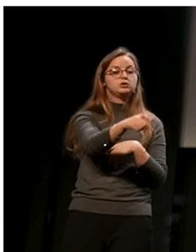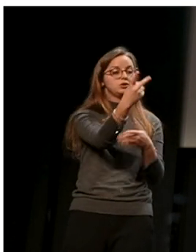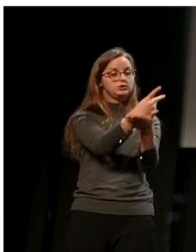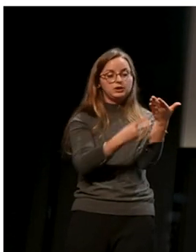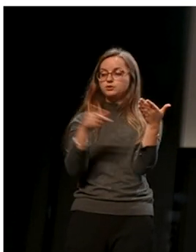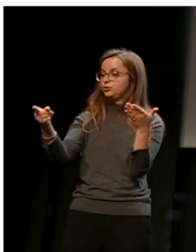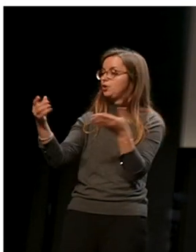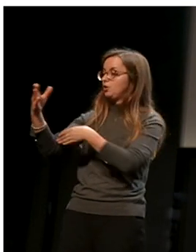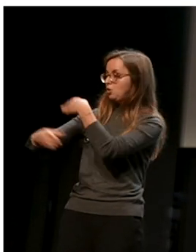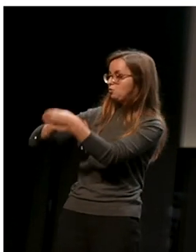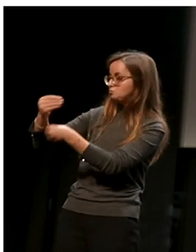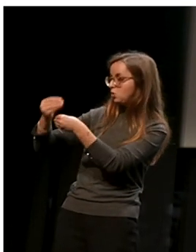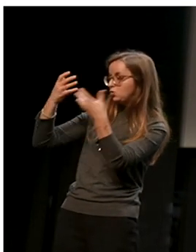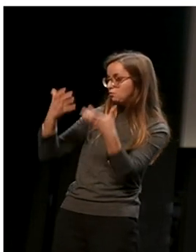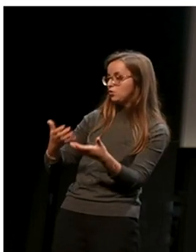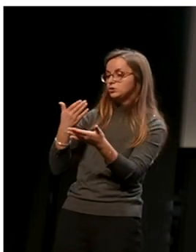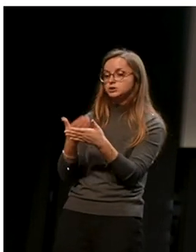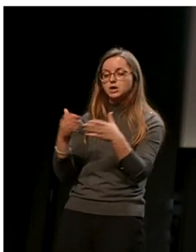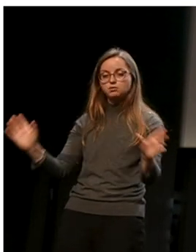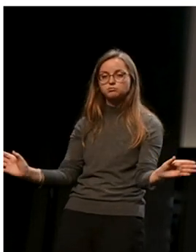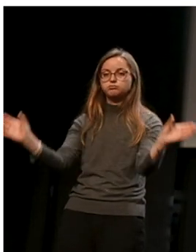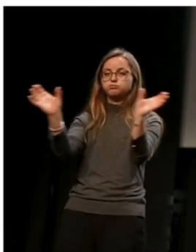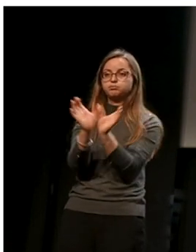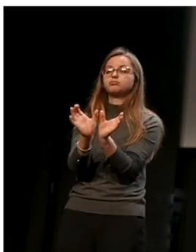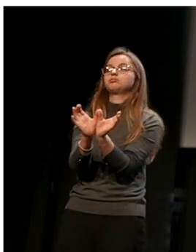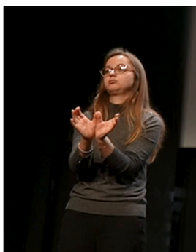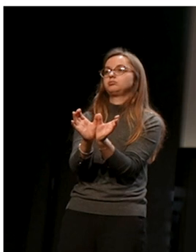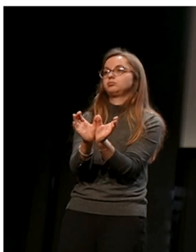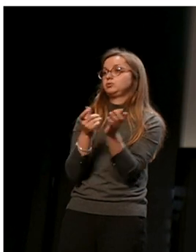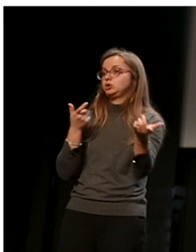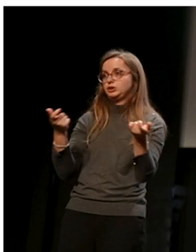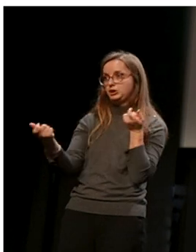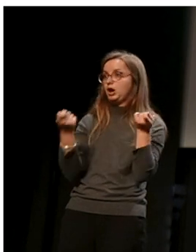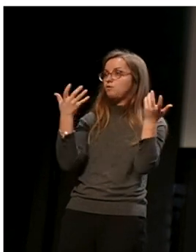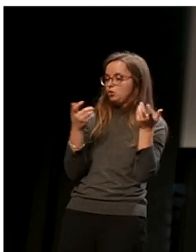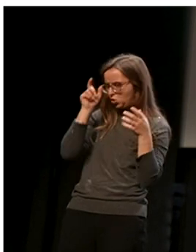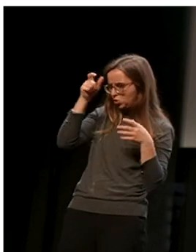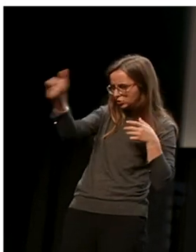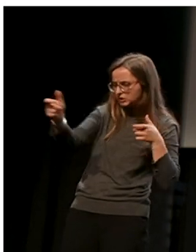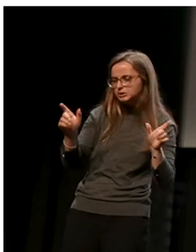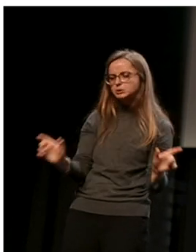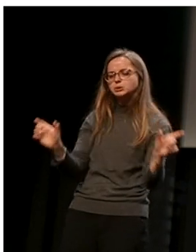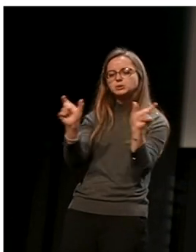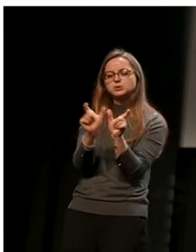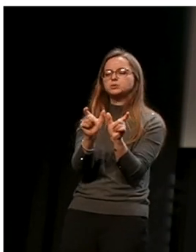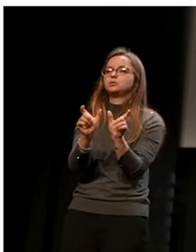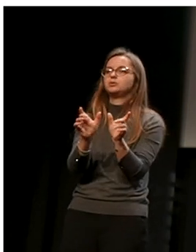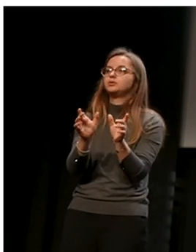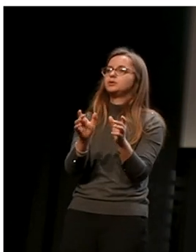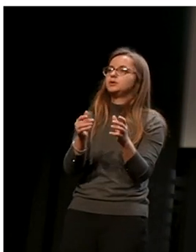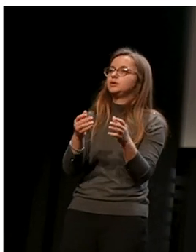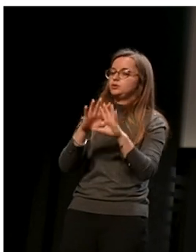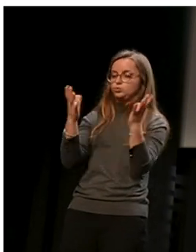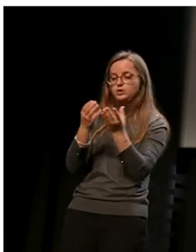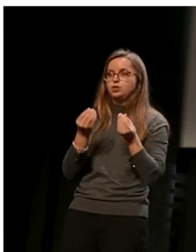avec une mécanique de jeu, excuse-moi, parce que le sujet, c'est le jeu, et que l'ensemble soit cohérent et mettre en valeur